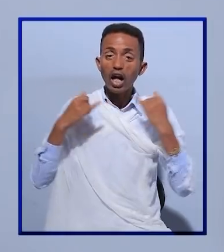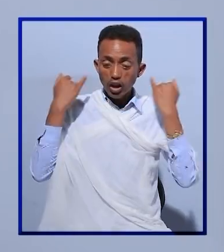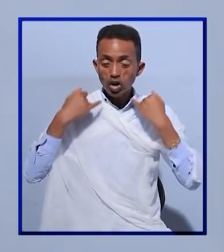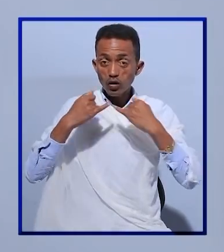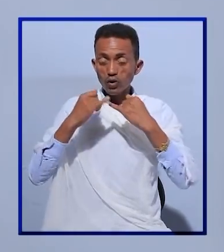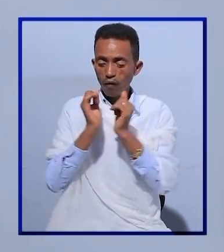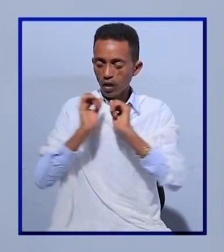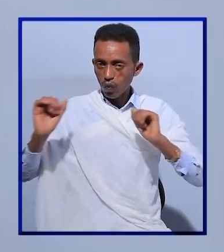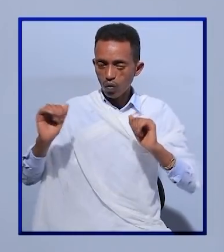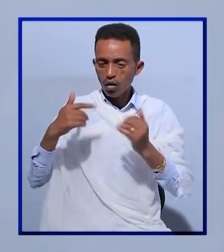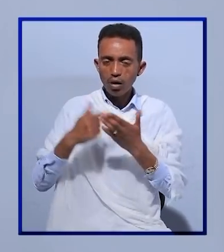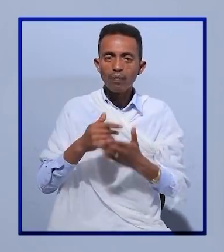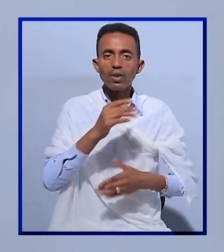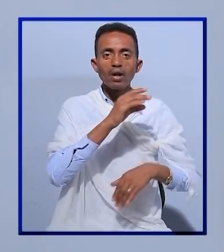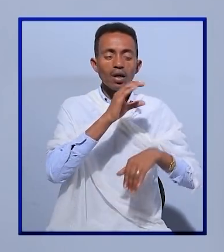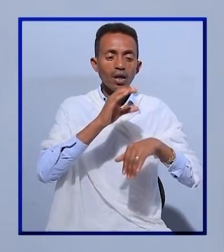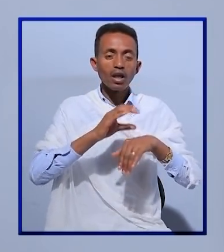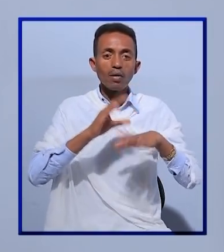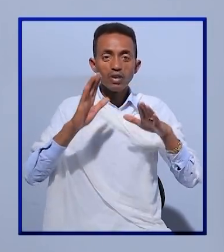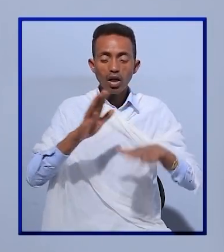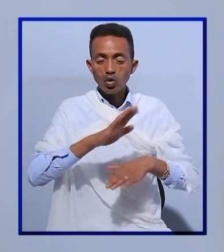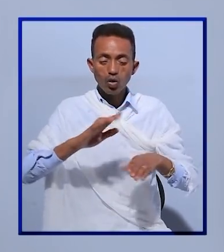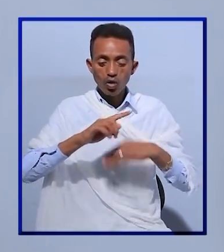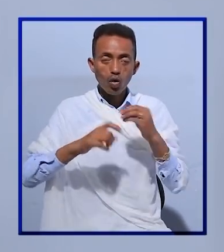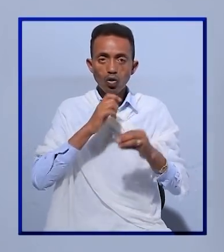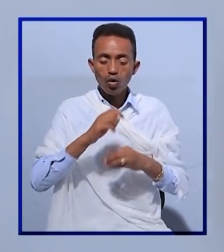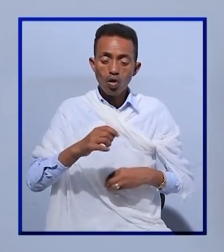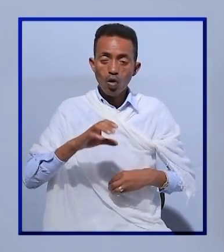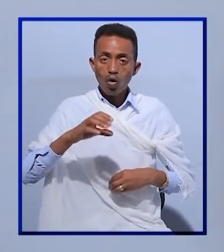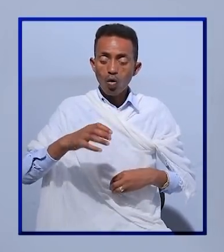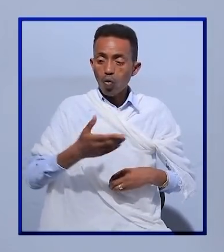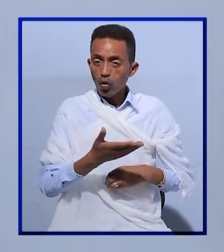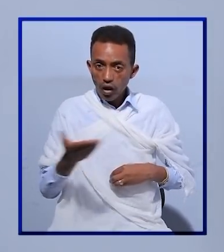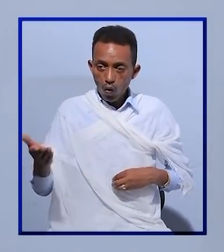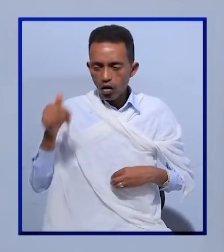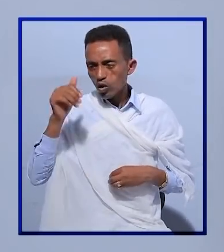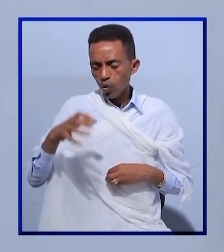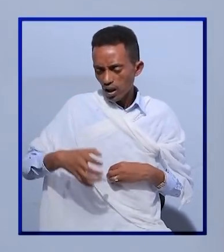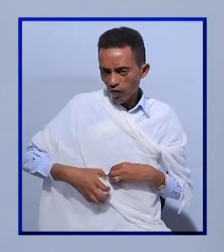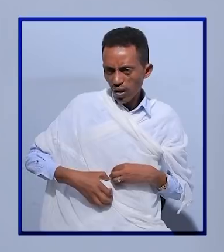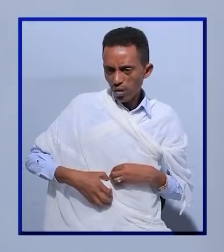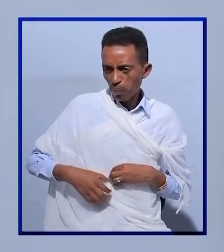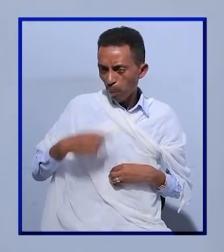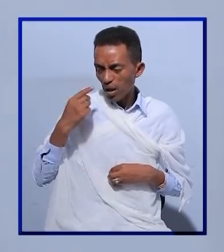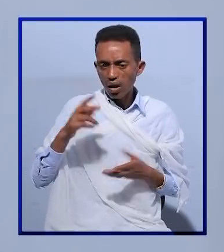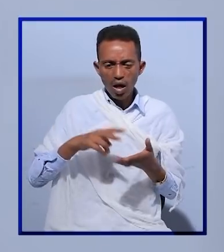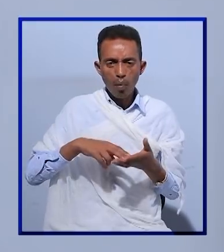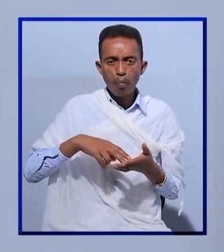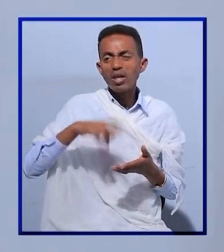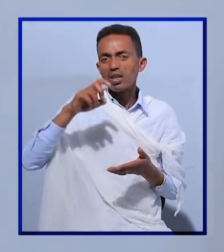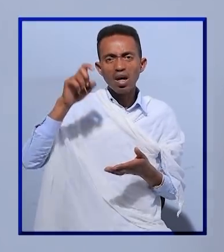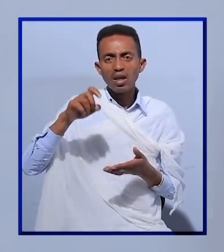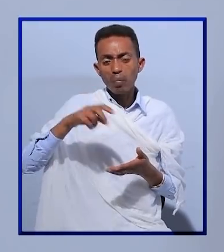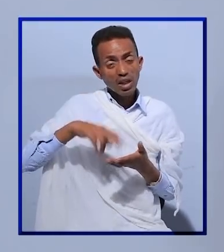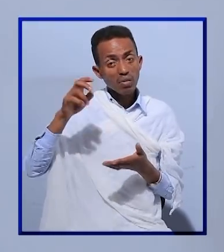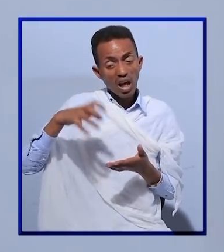ይሄ እንግዲህ የቤተ ክርስቲያን ልጆች ስለሆኑ ጉዳዩ ለነሱ ያስከፋቸዋል ብለን ሳናነሳው ማለፍ የሌለብን